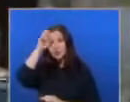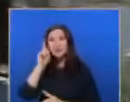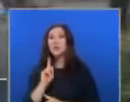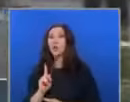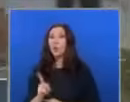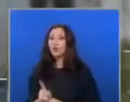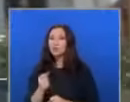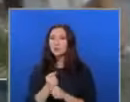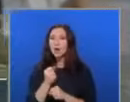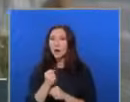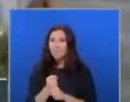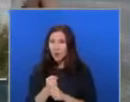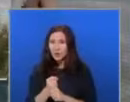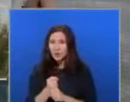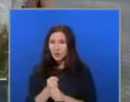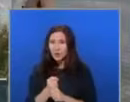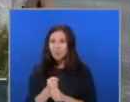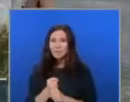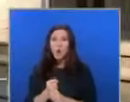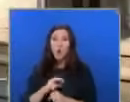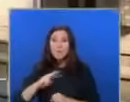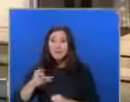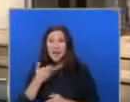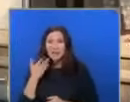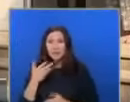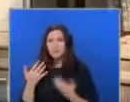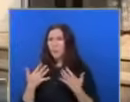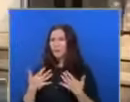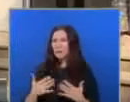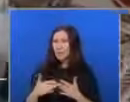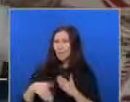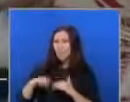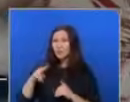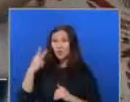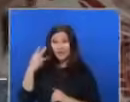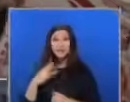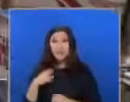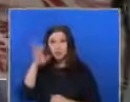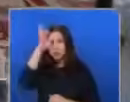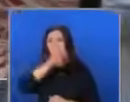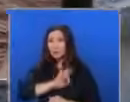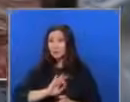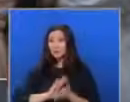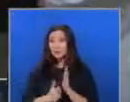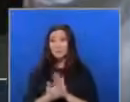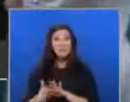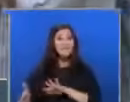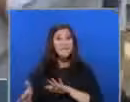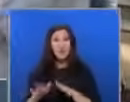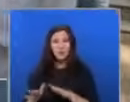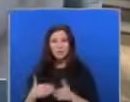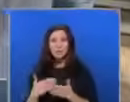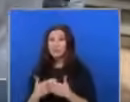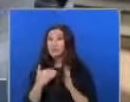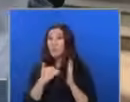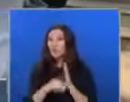които са работили по преразказа. По математика повече от две трети от учениците успешно се справят с вероятности.